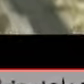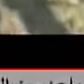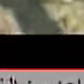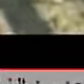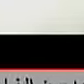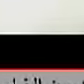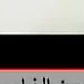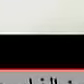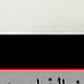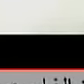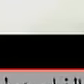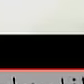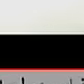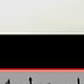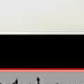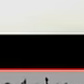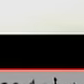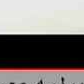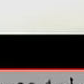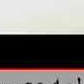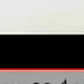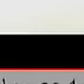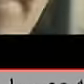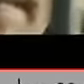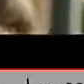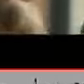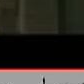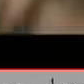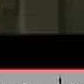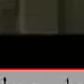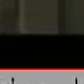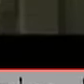8 غرب النهاردة أقوى سجن متأمن في مصر.